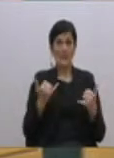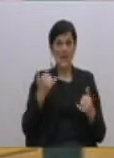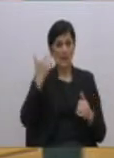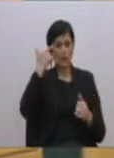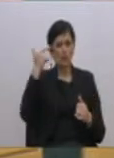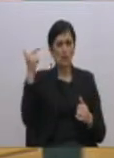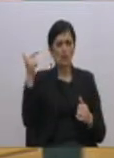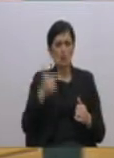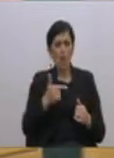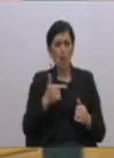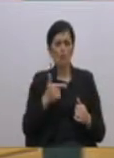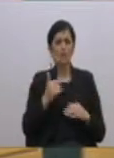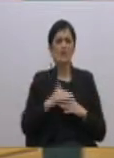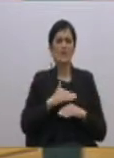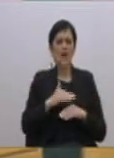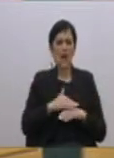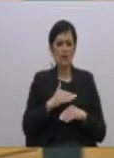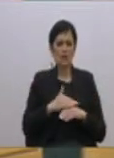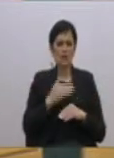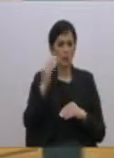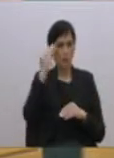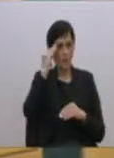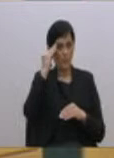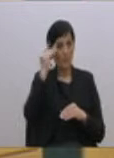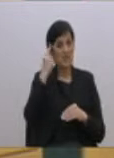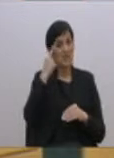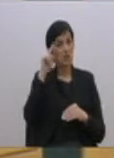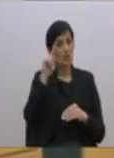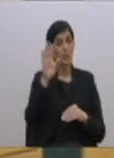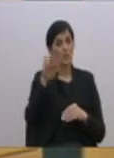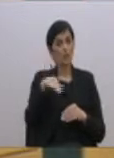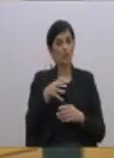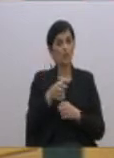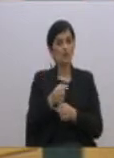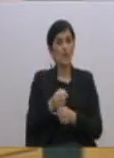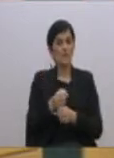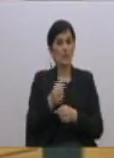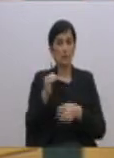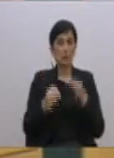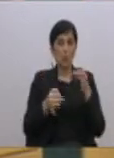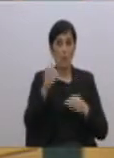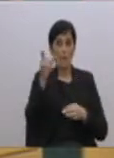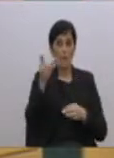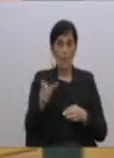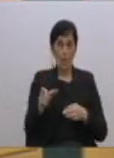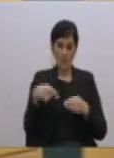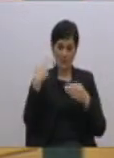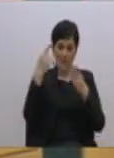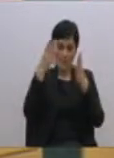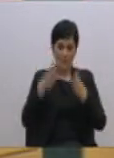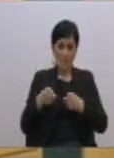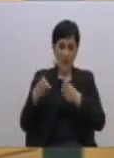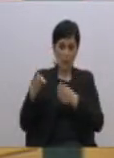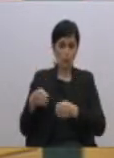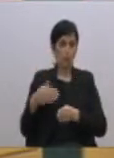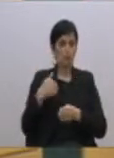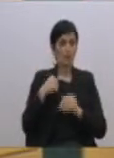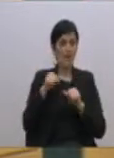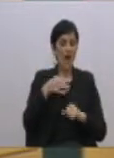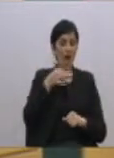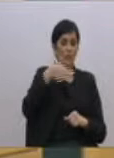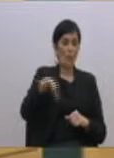გონივრულად, გამართლებულად, კეთილშობილურად მიგვაჩნდეს იდეა, რომ მოდი შევზღუდოთ მოსამართლეები, პერსონალიები, რომელიც ჩვენ შეიძლება არ